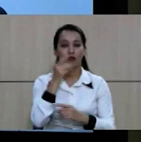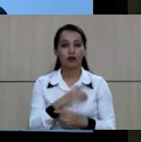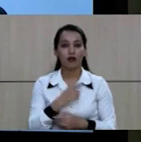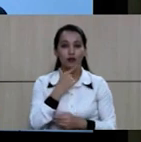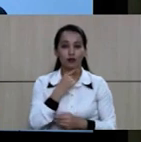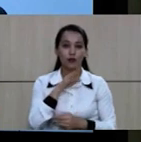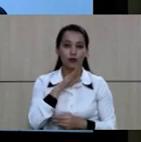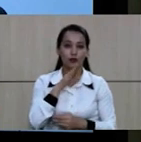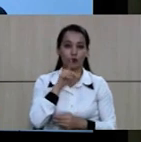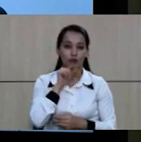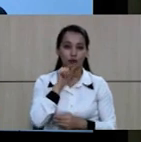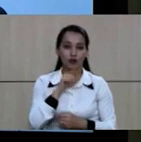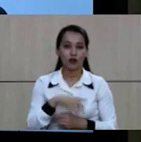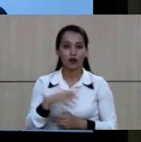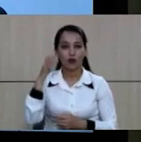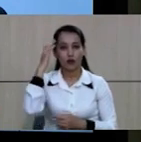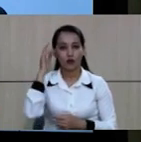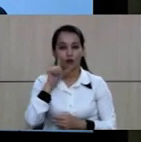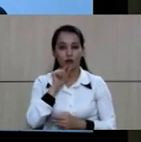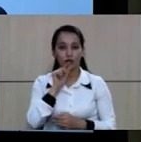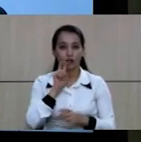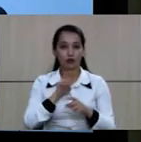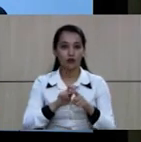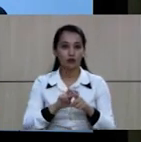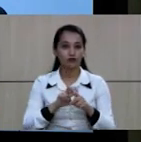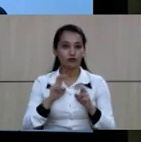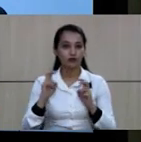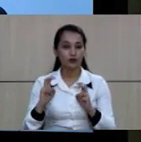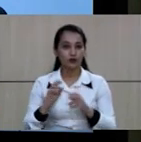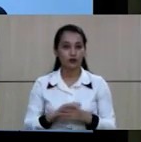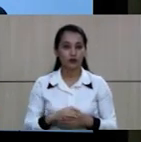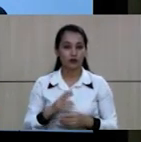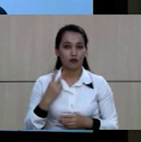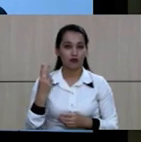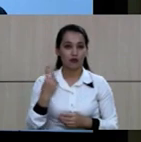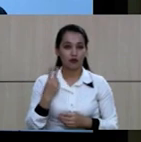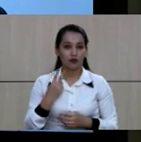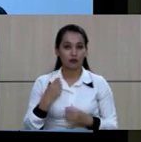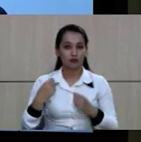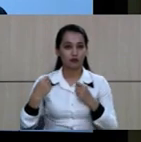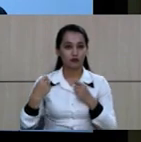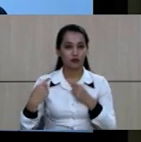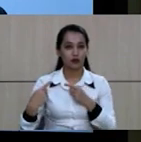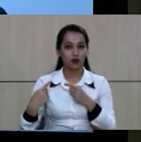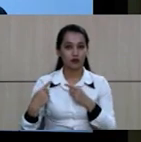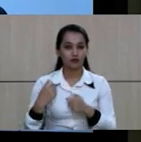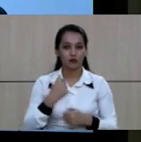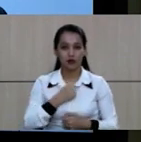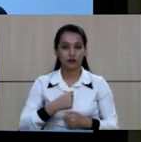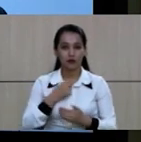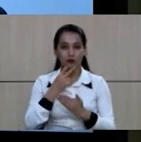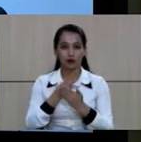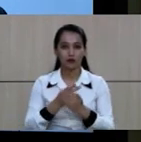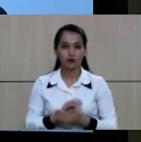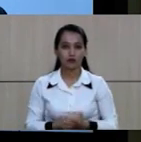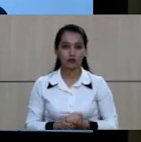ила зоғ нишаст қилиб ўлтирибдир. Иккиси бир-бирига вахшат билан назар қилур, улфати барор келмас.